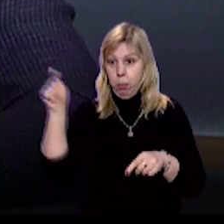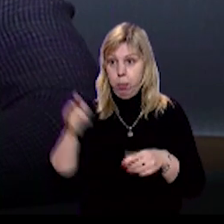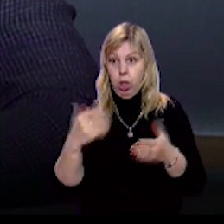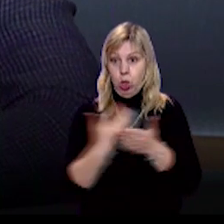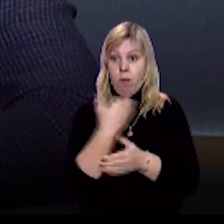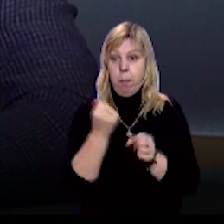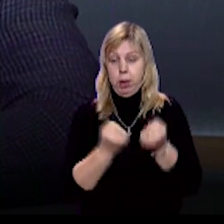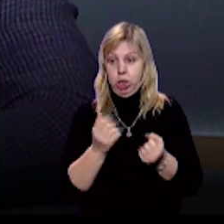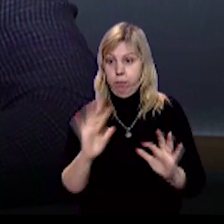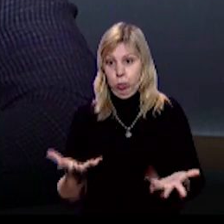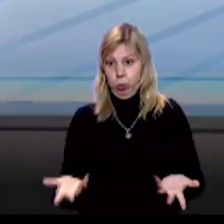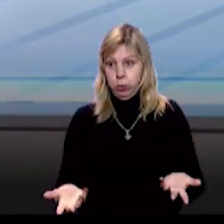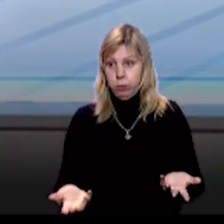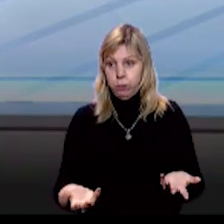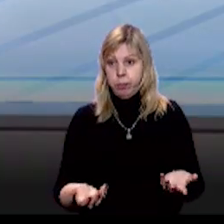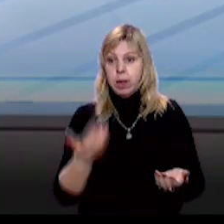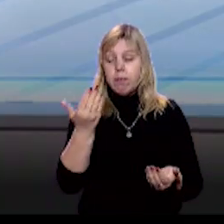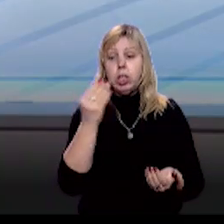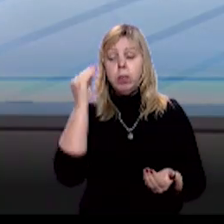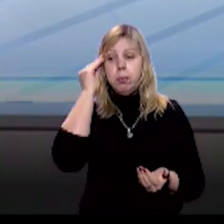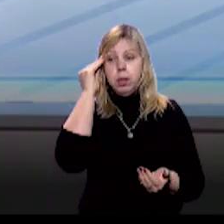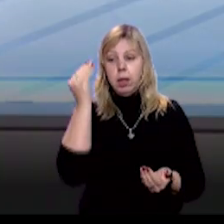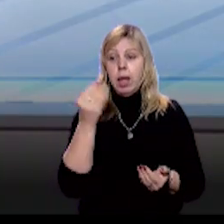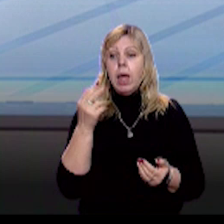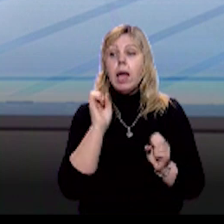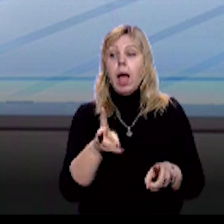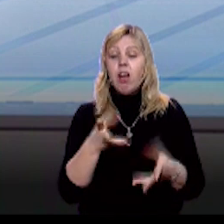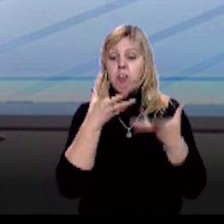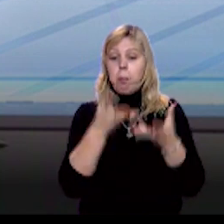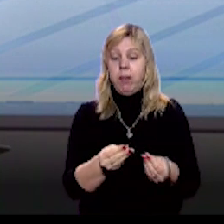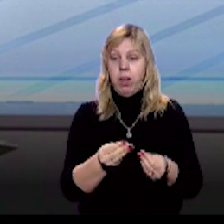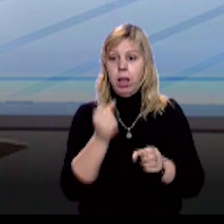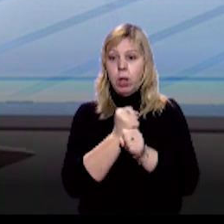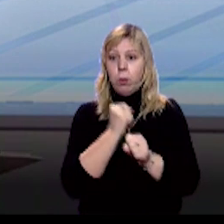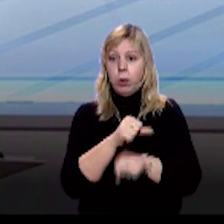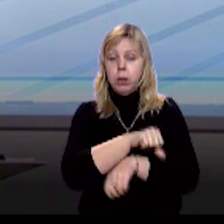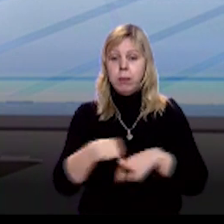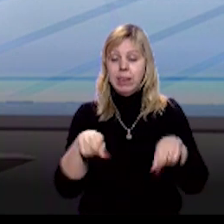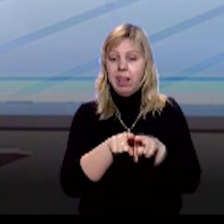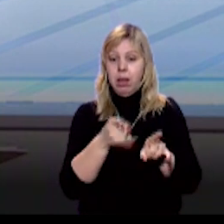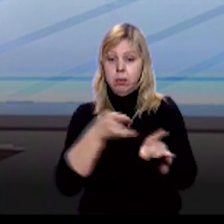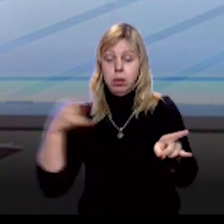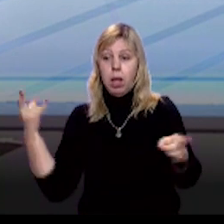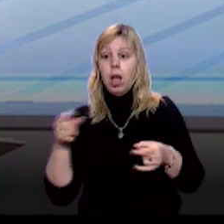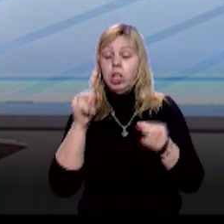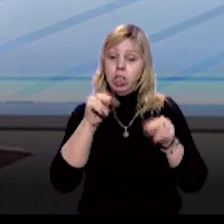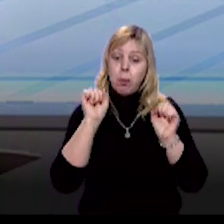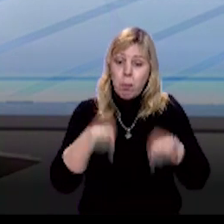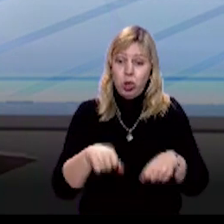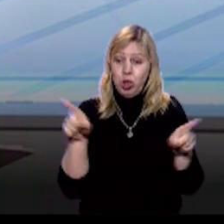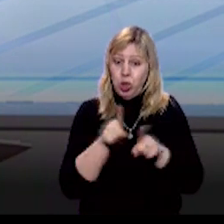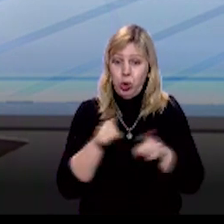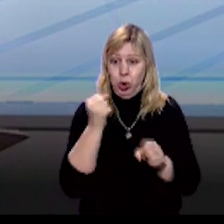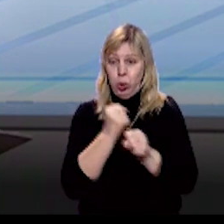нові машини. Ну і на вашу думку, як впливають на роботу митниці такі затори, і чи можна було цього якось